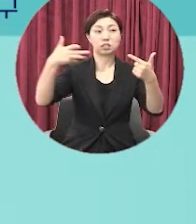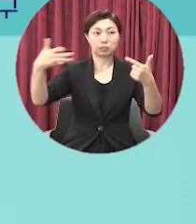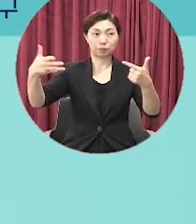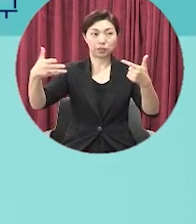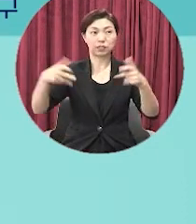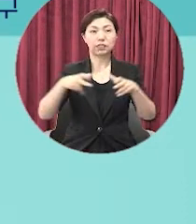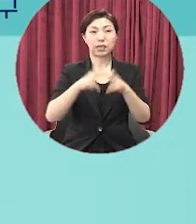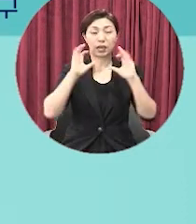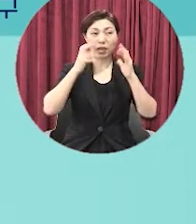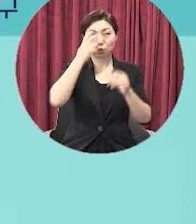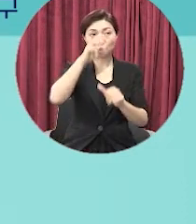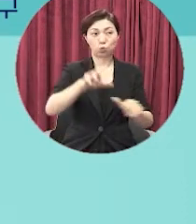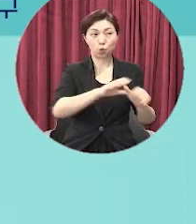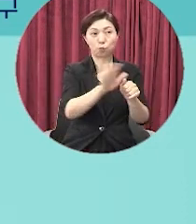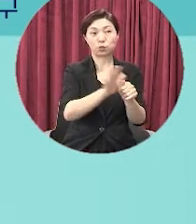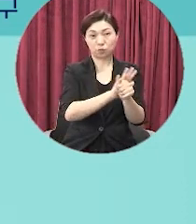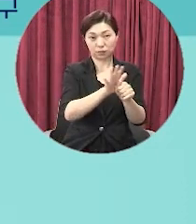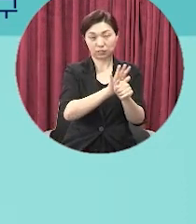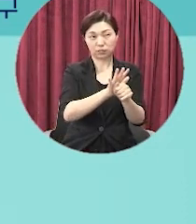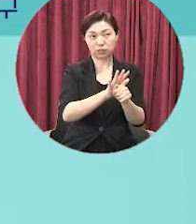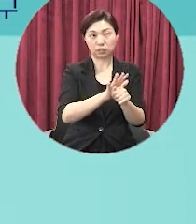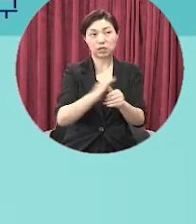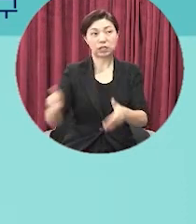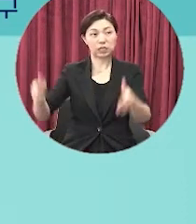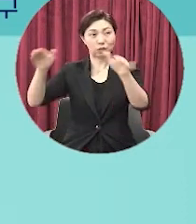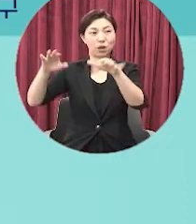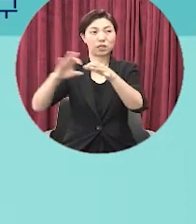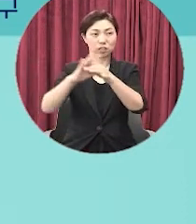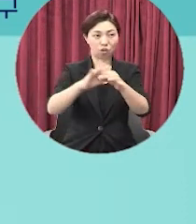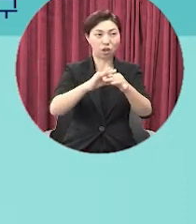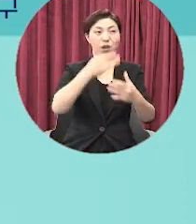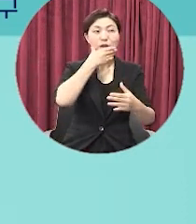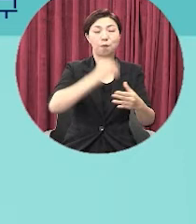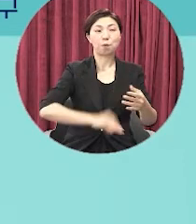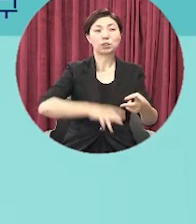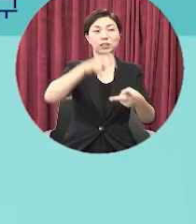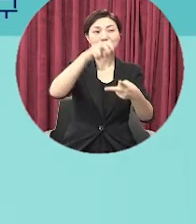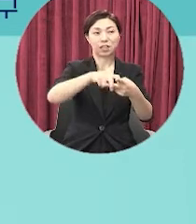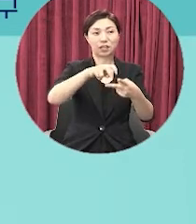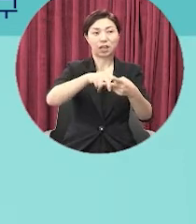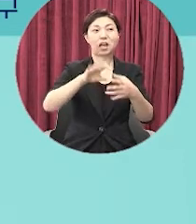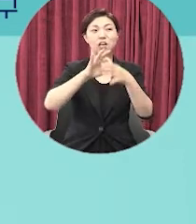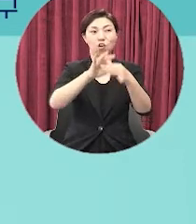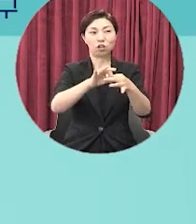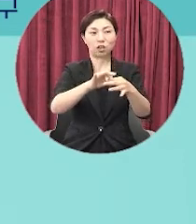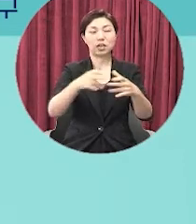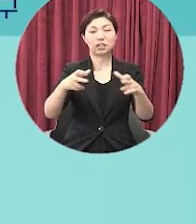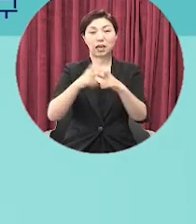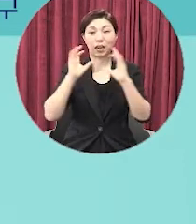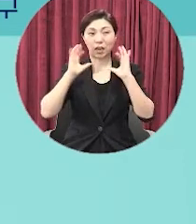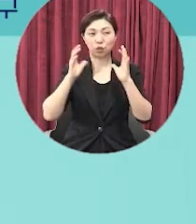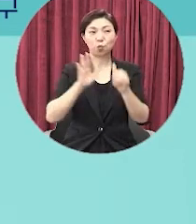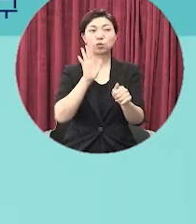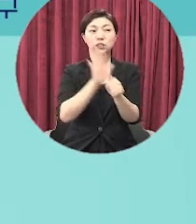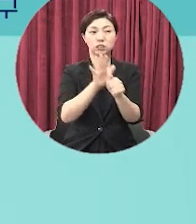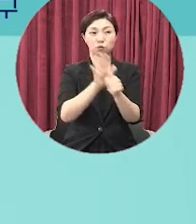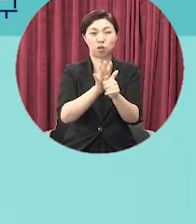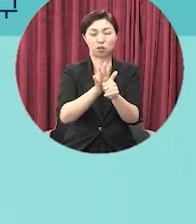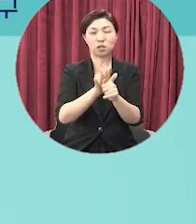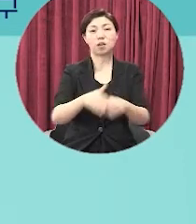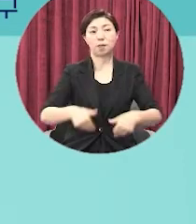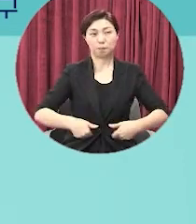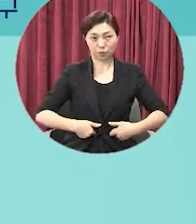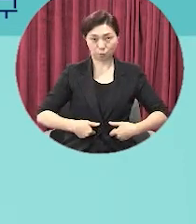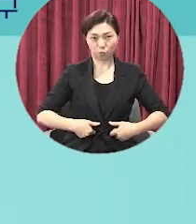이곳 보이스가 영계 그리고 국제 세터를 통한 장애아 도 보자 생활 보조 특히 이제 가족 외에 대하면